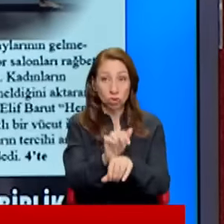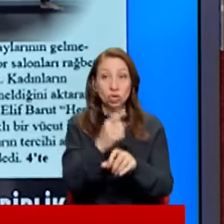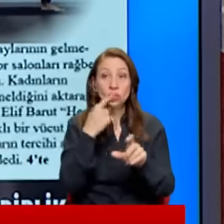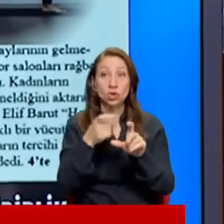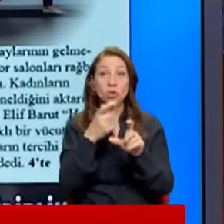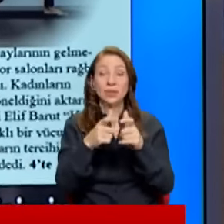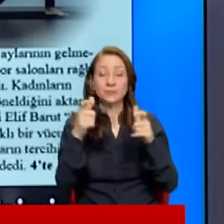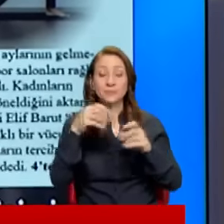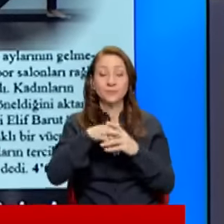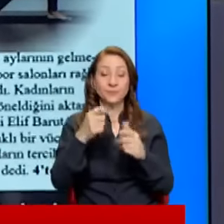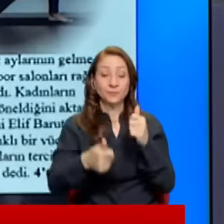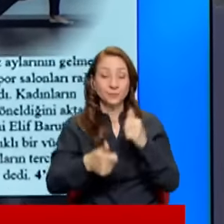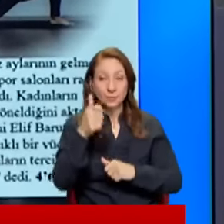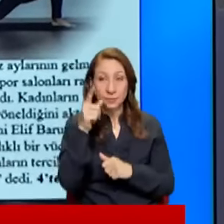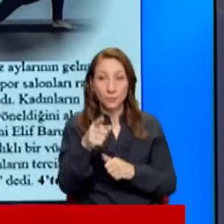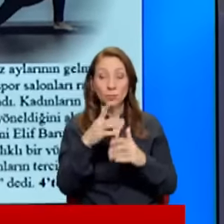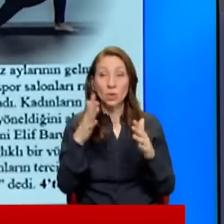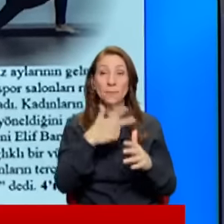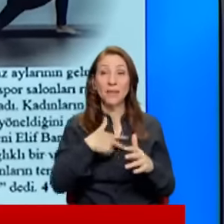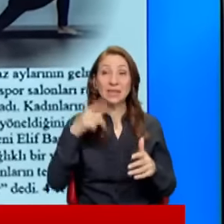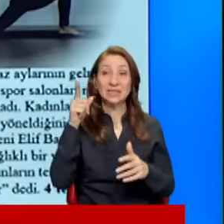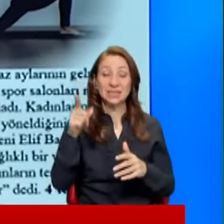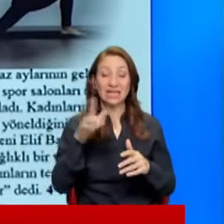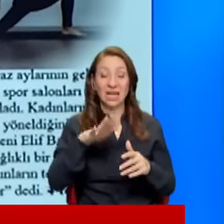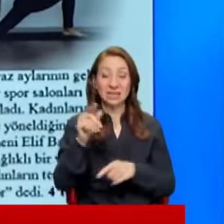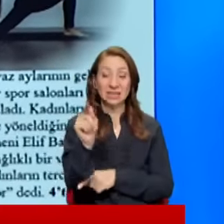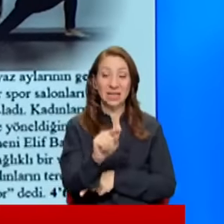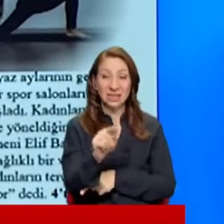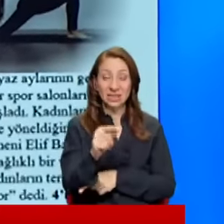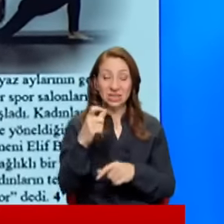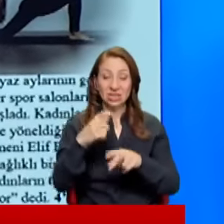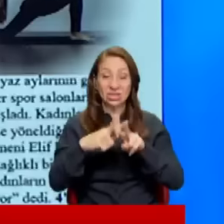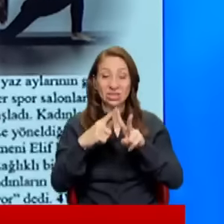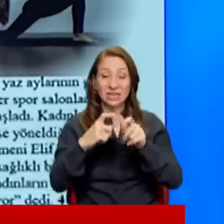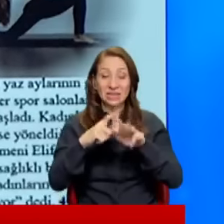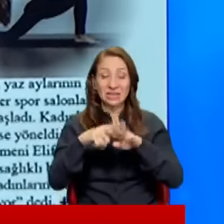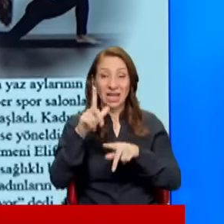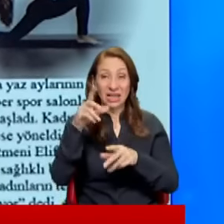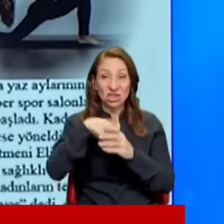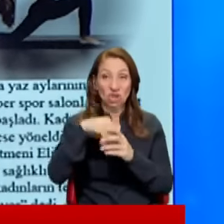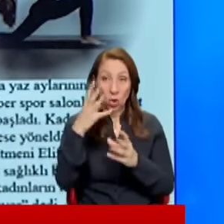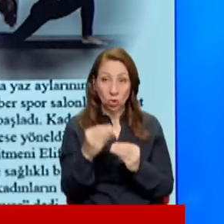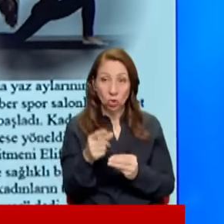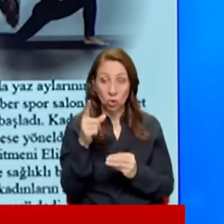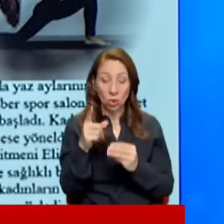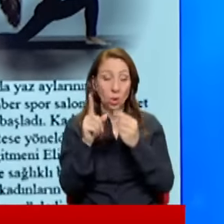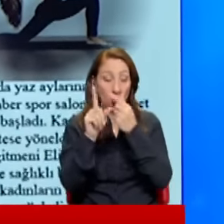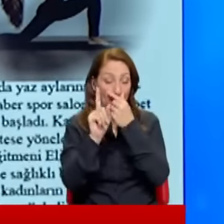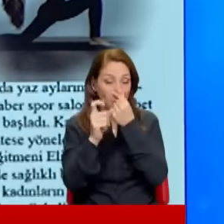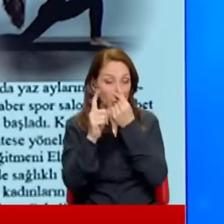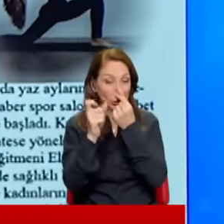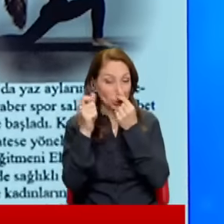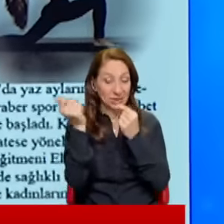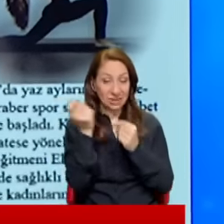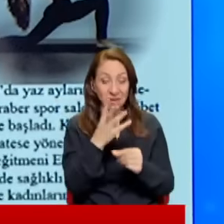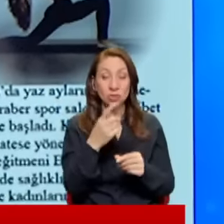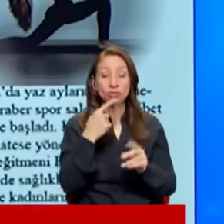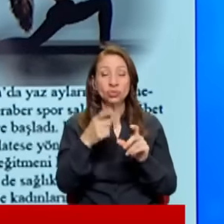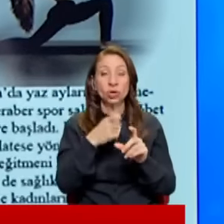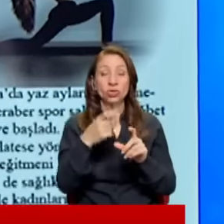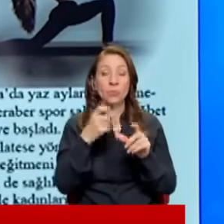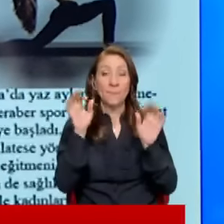genişledi İçişleri Bakanlığı Büyükşehir Belediyesi Genel Sekreteri Cansel Tuncer'in de aralarında olduğu 19 kişiye